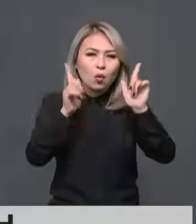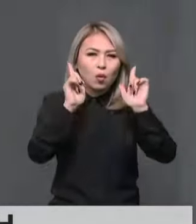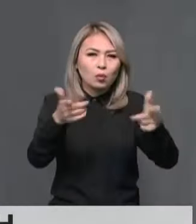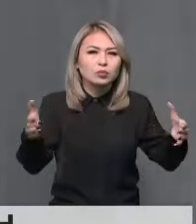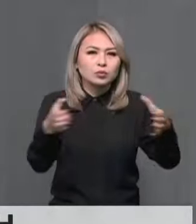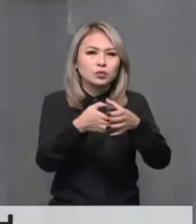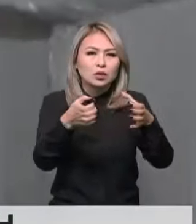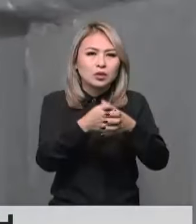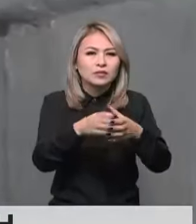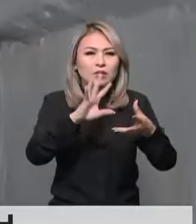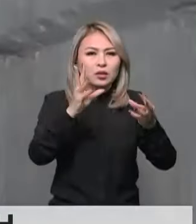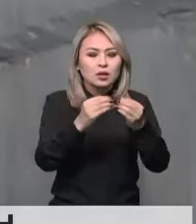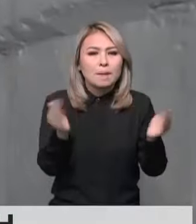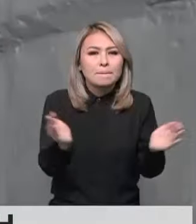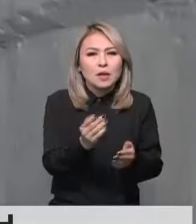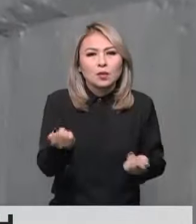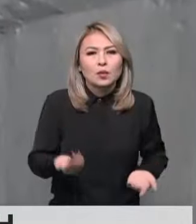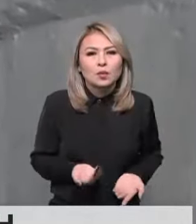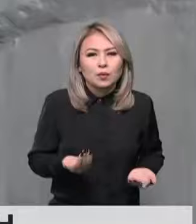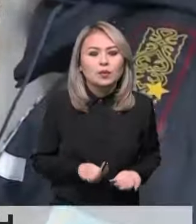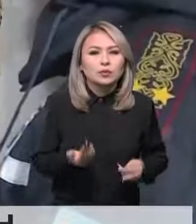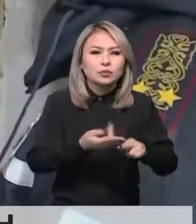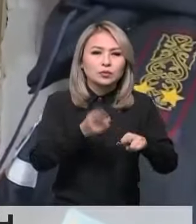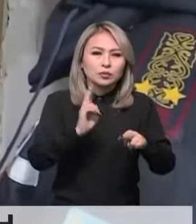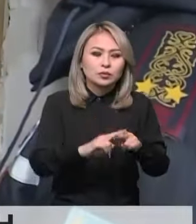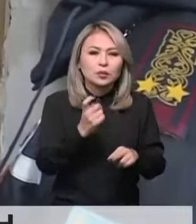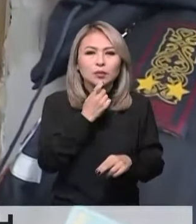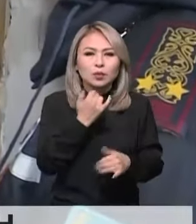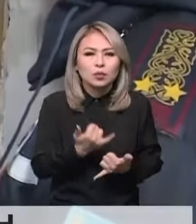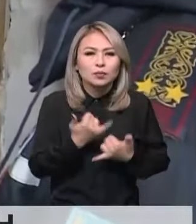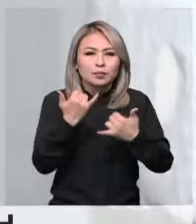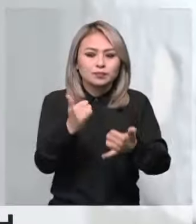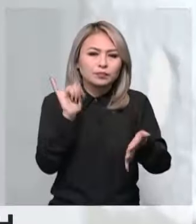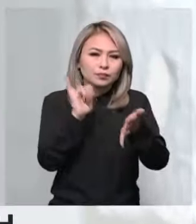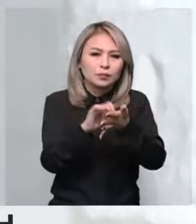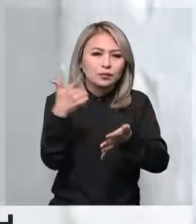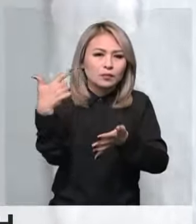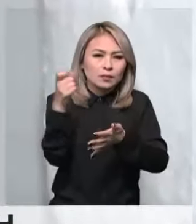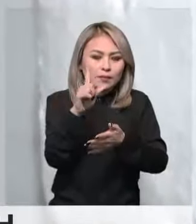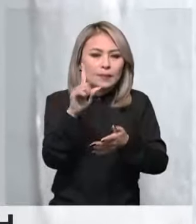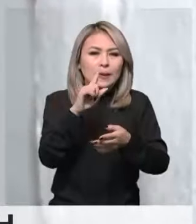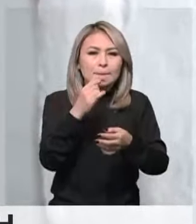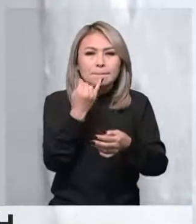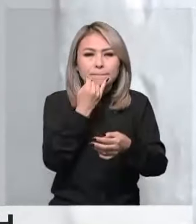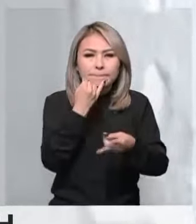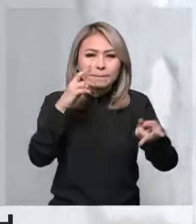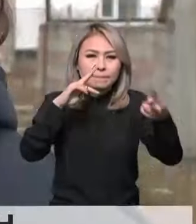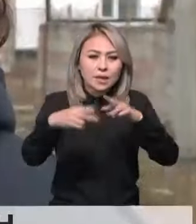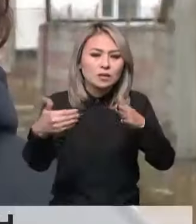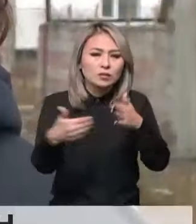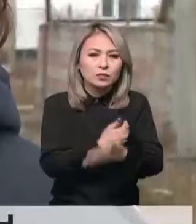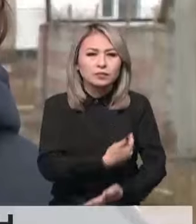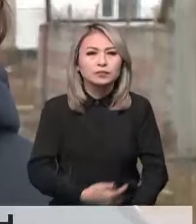өкілдері әлеуметтік аз қамтылған отбасыларға басымдық беруде. Олар бұған дейін орнатылған газ датчиктерінің батареясын ауыстырып, жаңасын орнатуда.